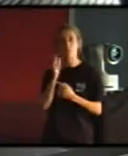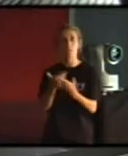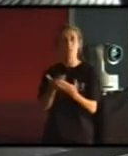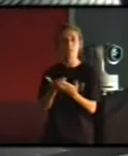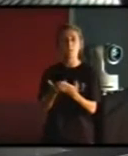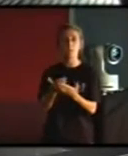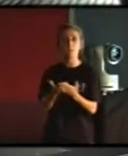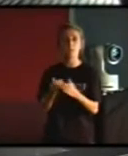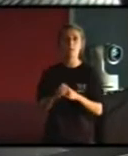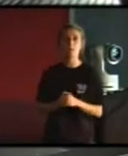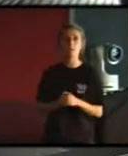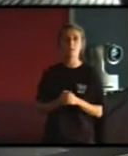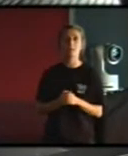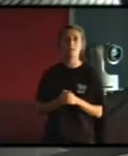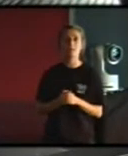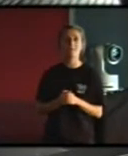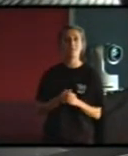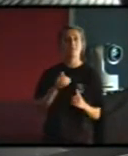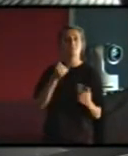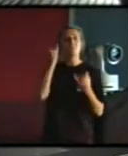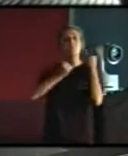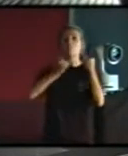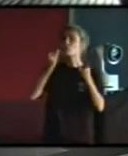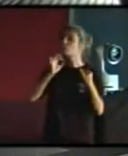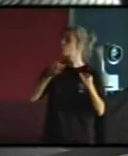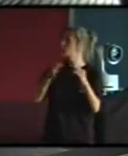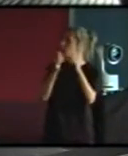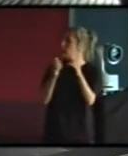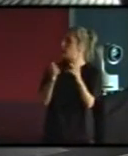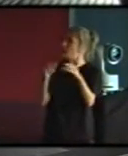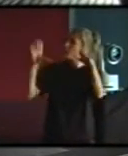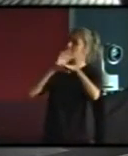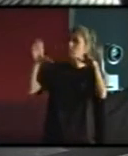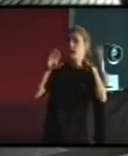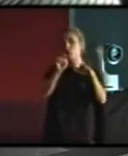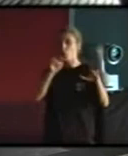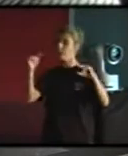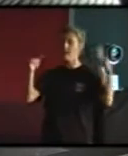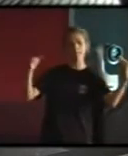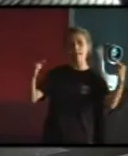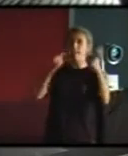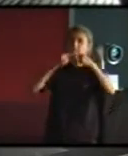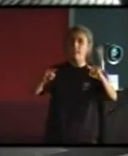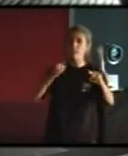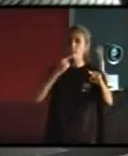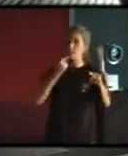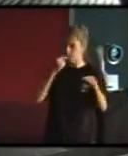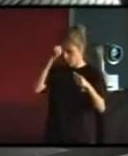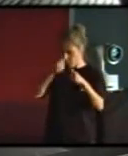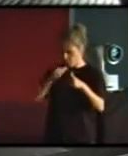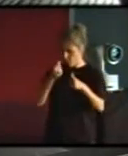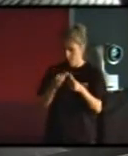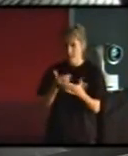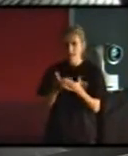que le regard va changer sur ce pavillon et que les gens vont y réinvestir leur mémoire